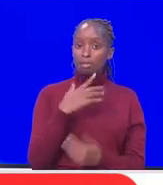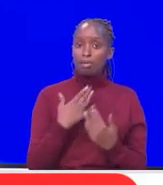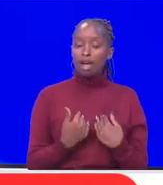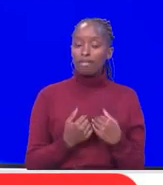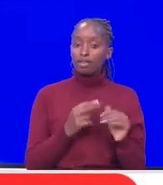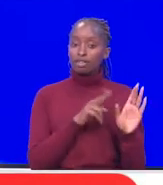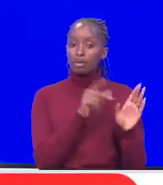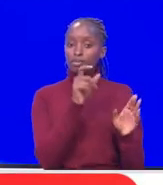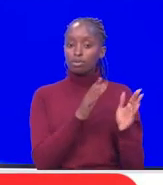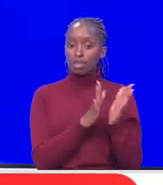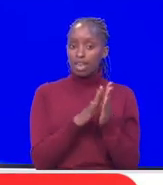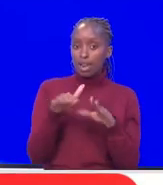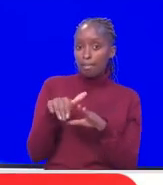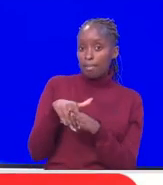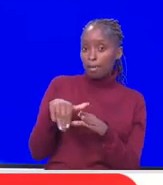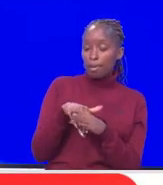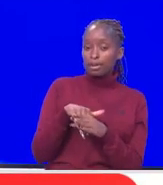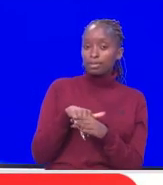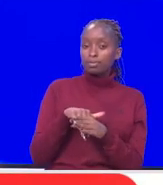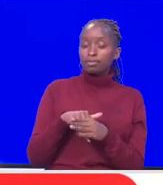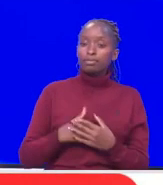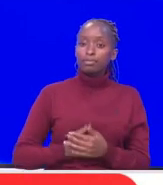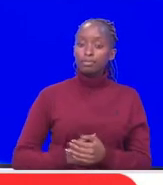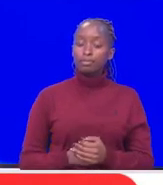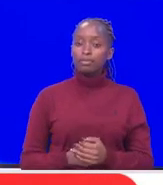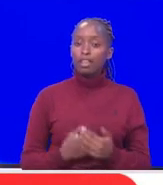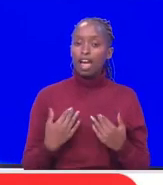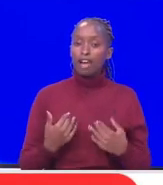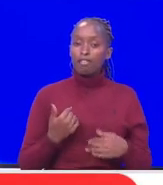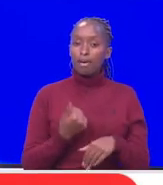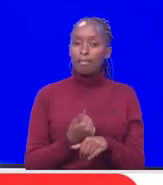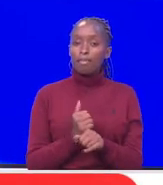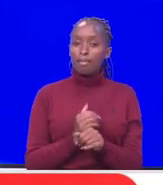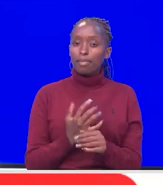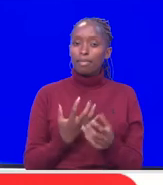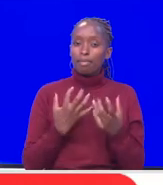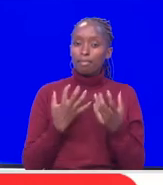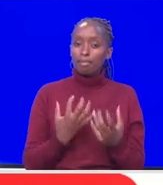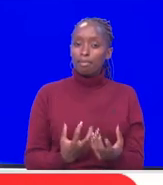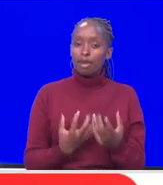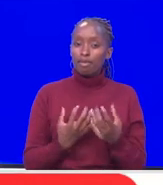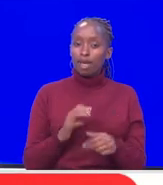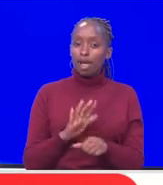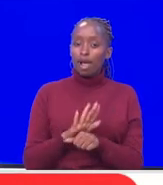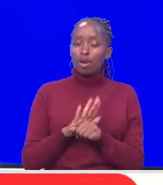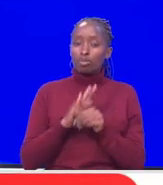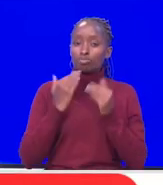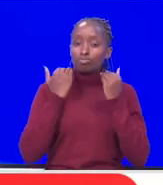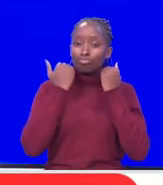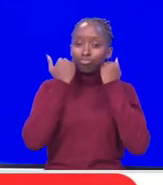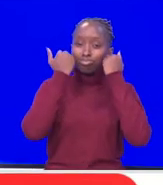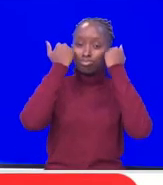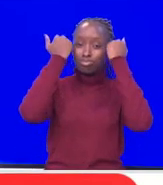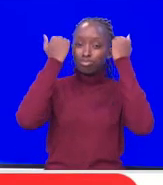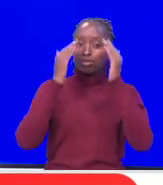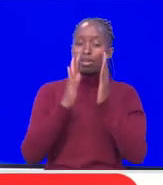members, pose severe distress in our society.